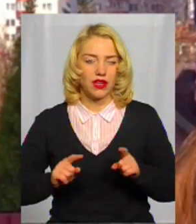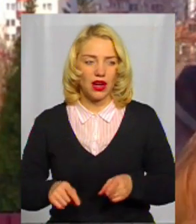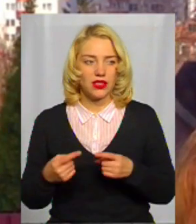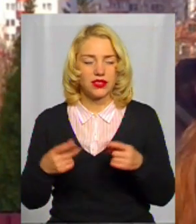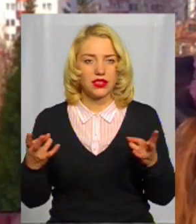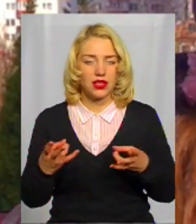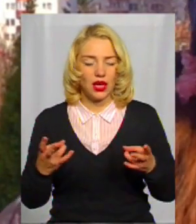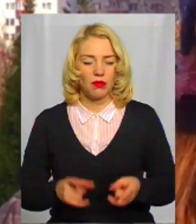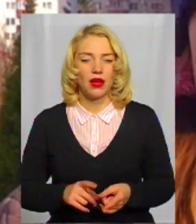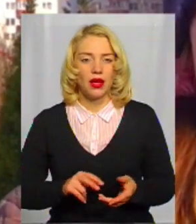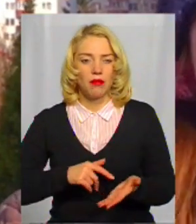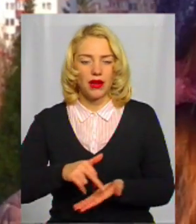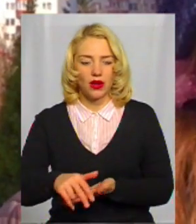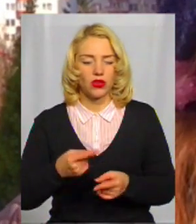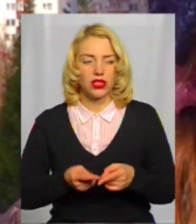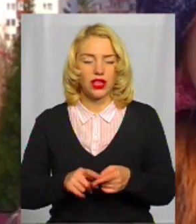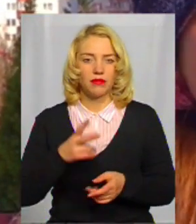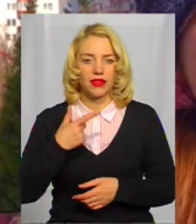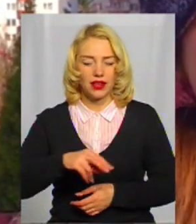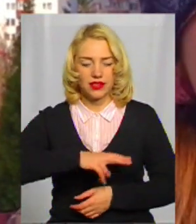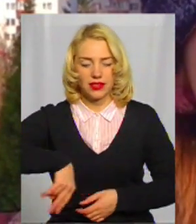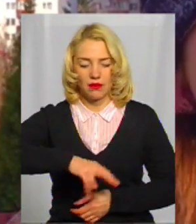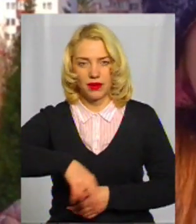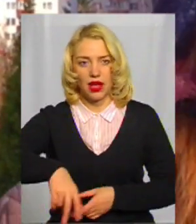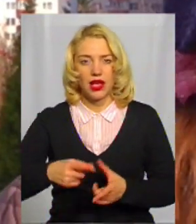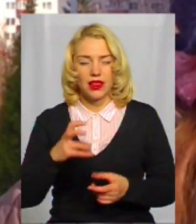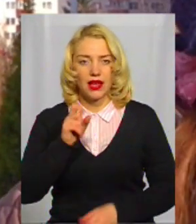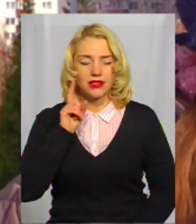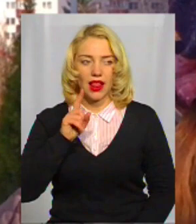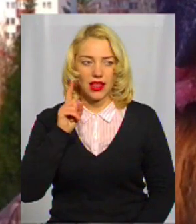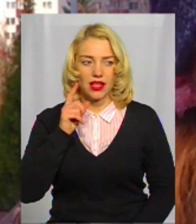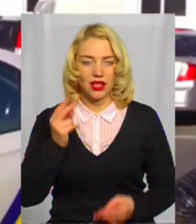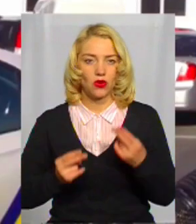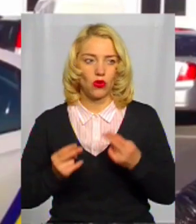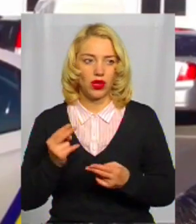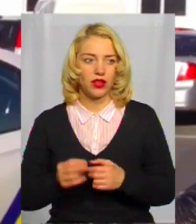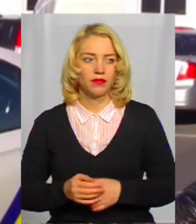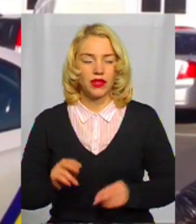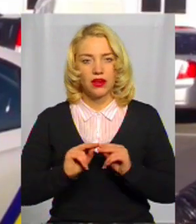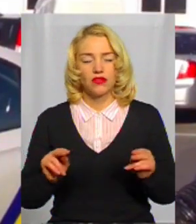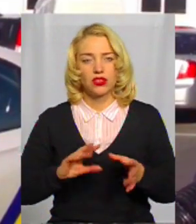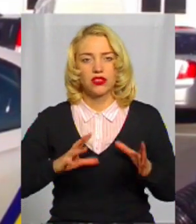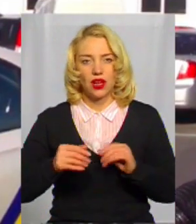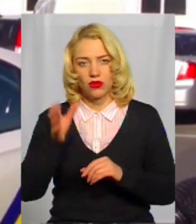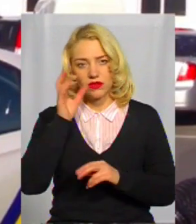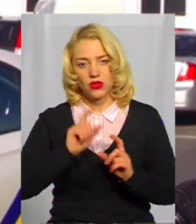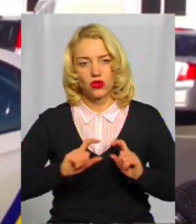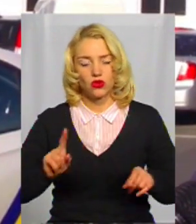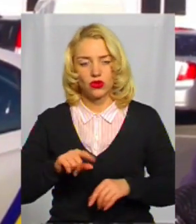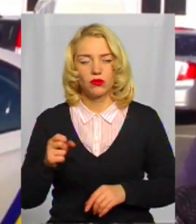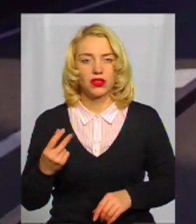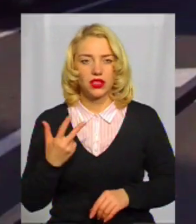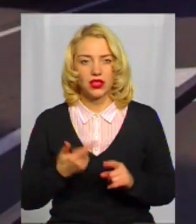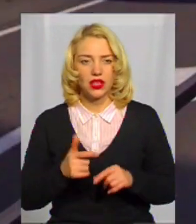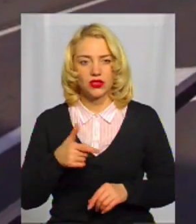Потрібно переходити там, де зебра, і на зелений колір. Вчитель загальноосвітньої школи номер 13